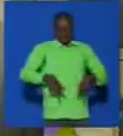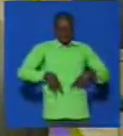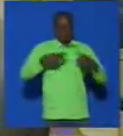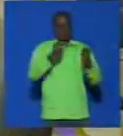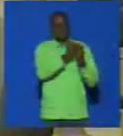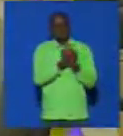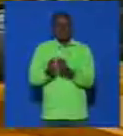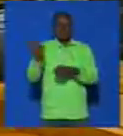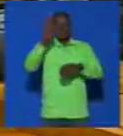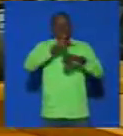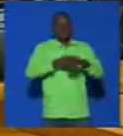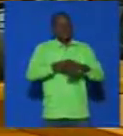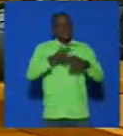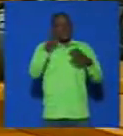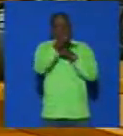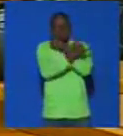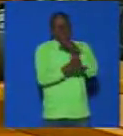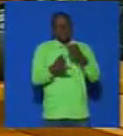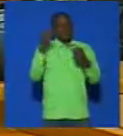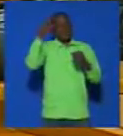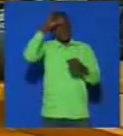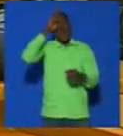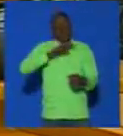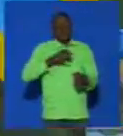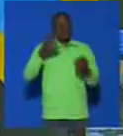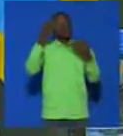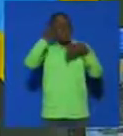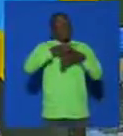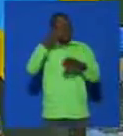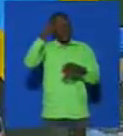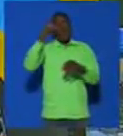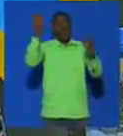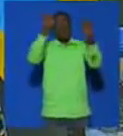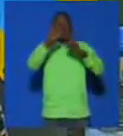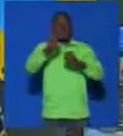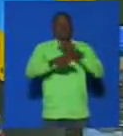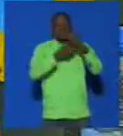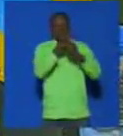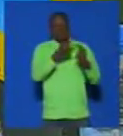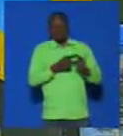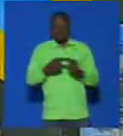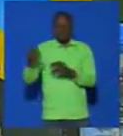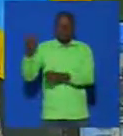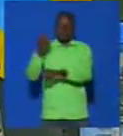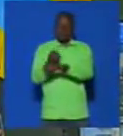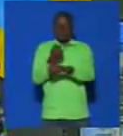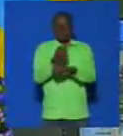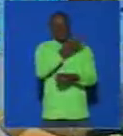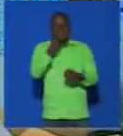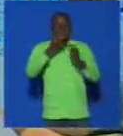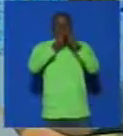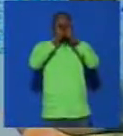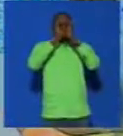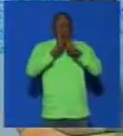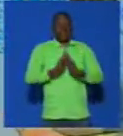ensemble mise à rude épreuve au pays des hommes intègres le système des nations-unies apporte sa pierre pour un burkina de paix et